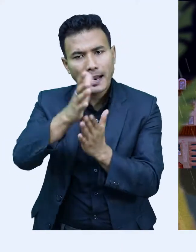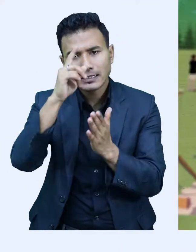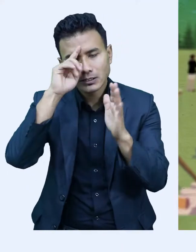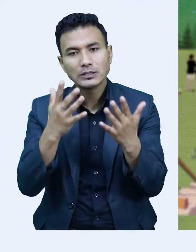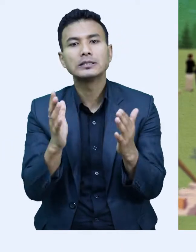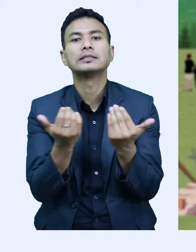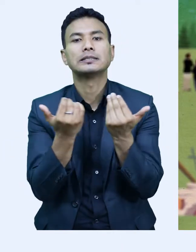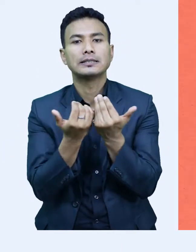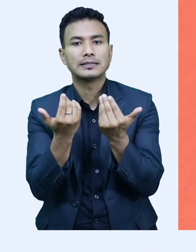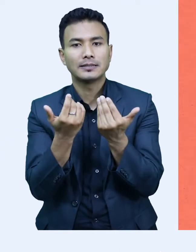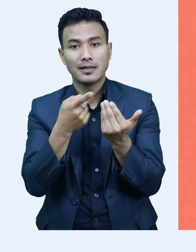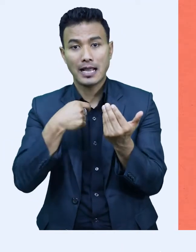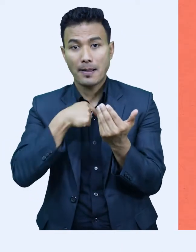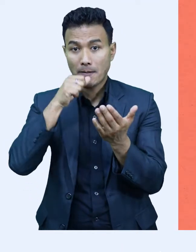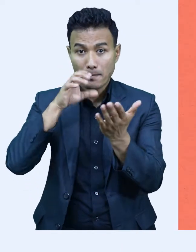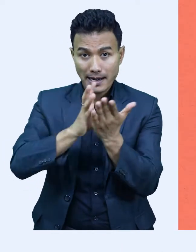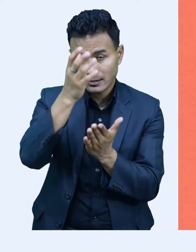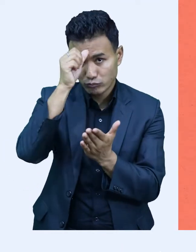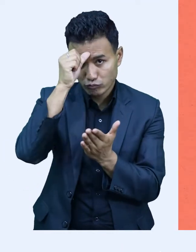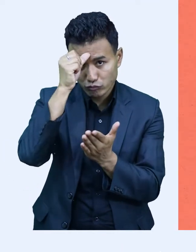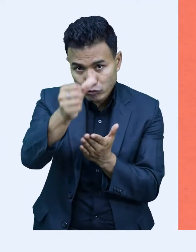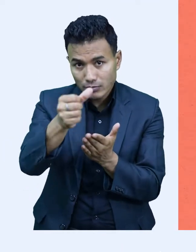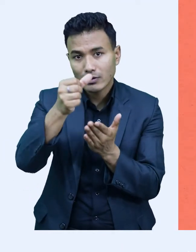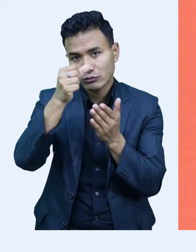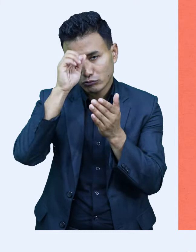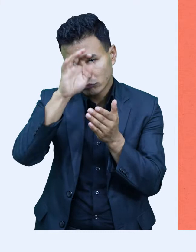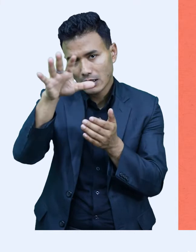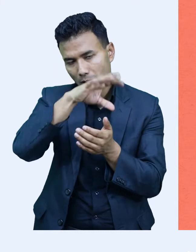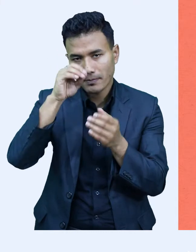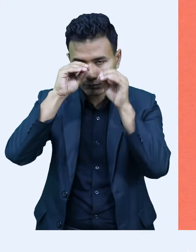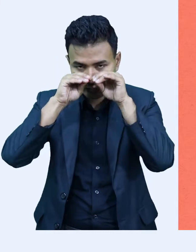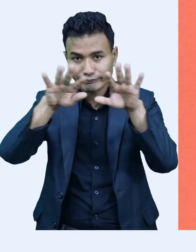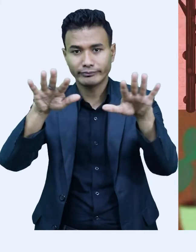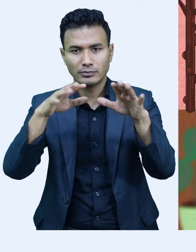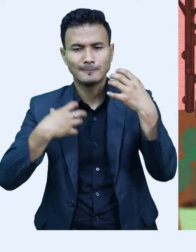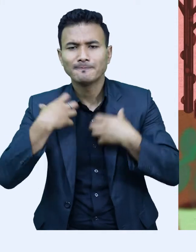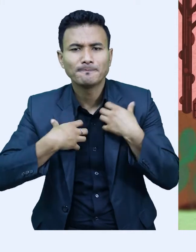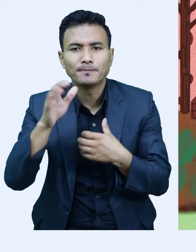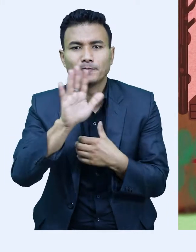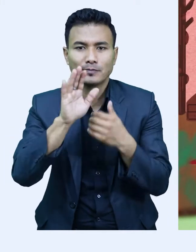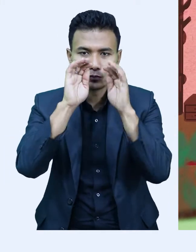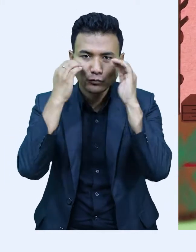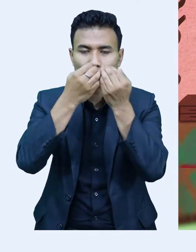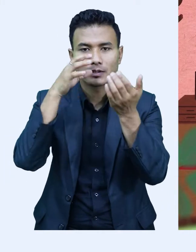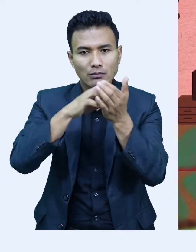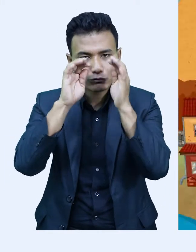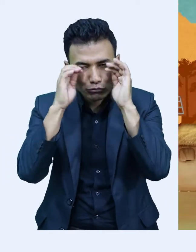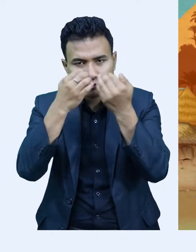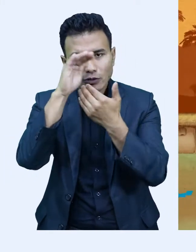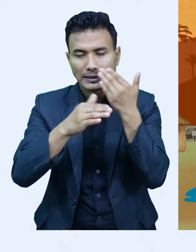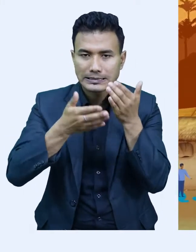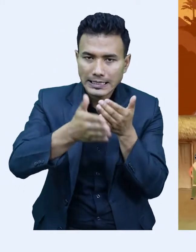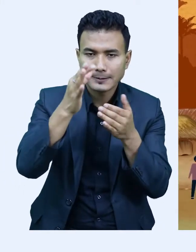बाढी गइहालेमा के गर्ने त? हामीले चाहिँ बाढीको पूर्व सूचना पाउन साथ सबैलाई खबर गर्यौं र नतालिकन सुरक्षित स्थानमा